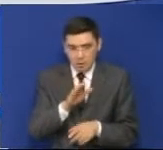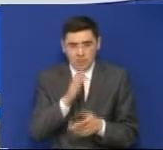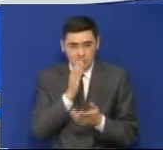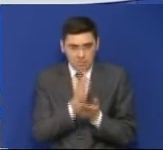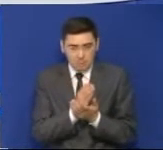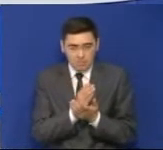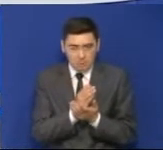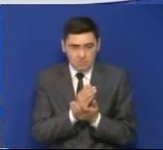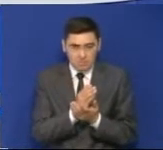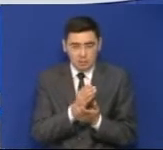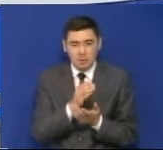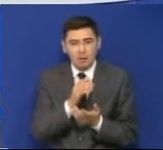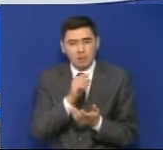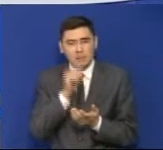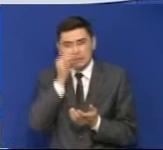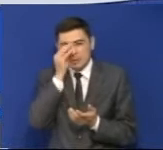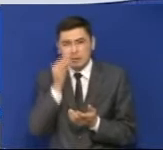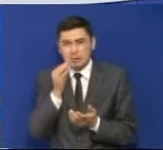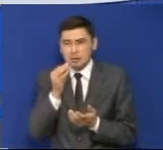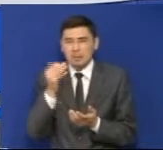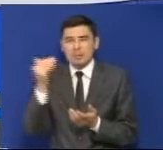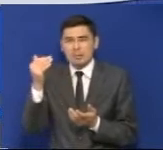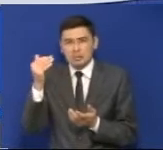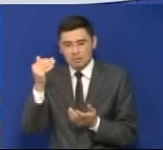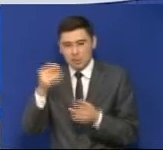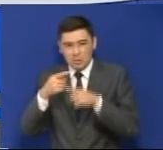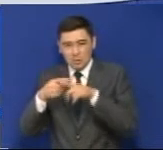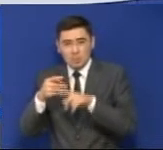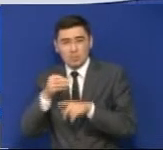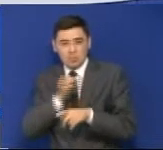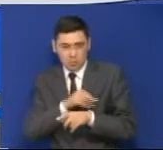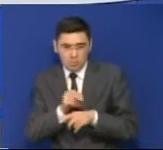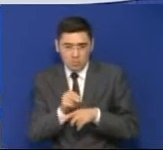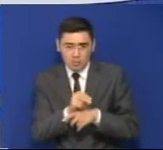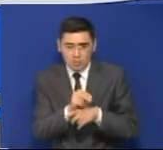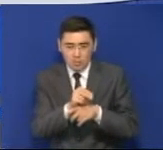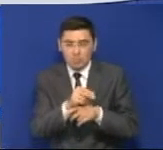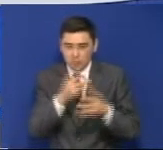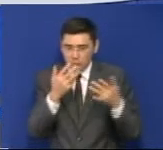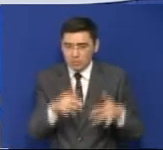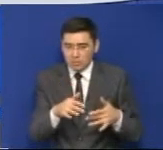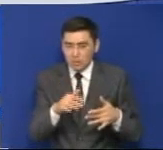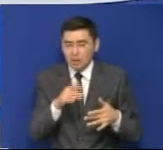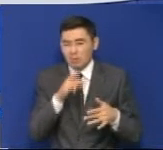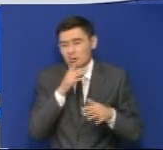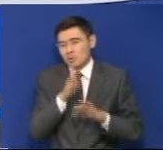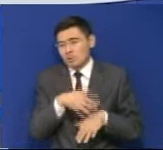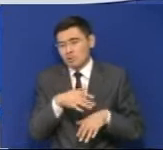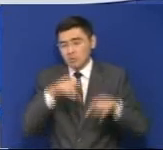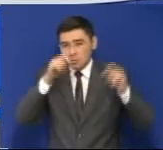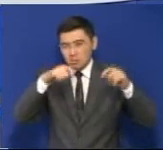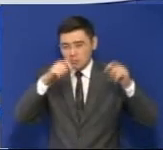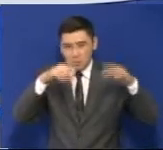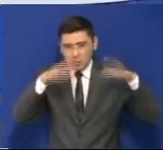білікті мамандардың жұмылдырылуымен неміс технологиясы бойынша жасалған. Алайда күзгі жауын шашыннан кейін жолдар қайта ойылып шұңқырлар пайда